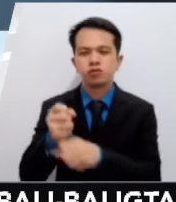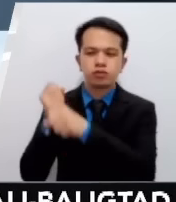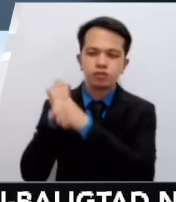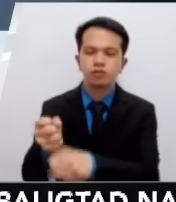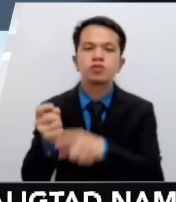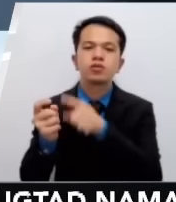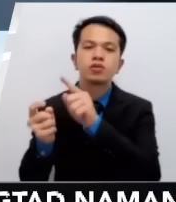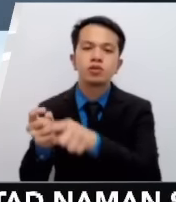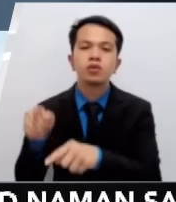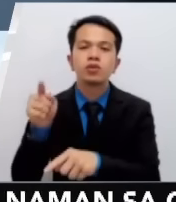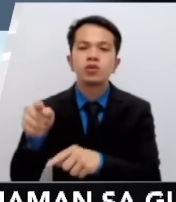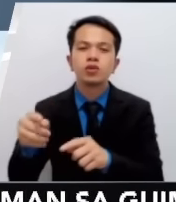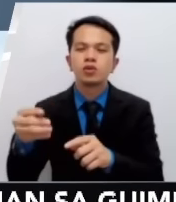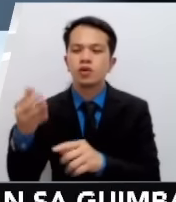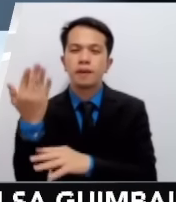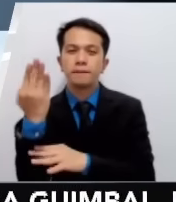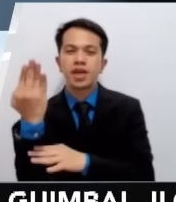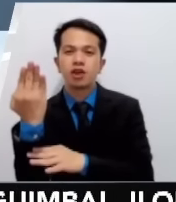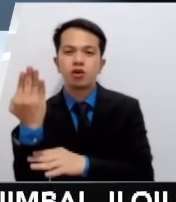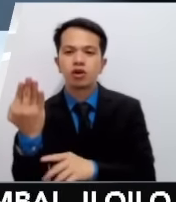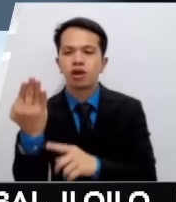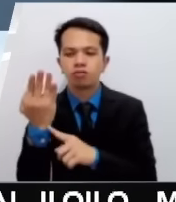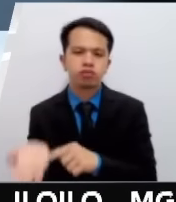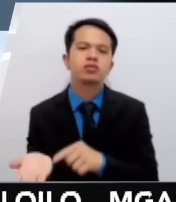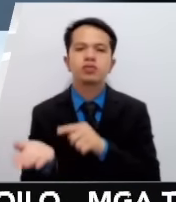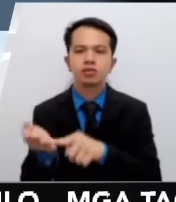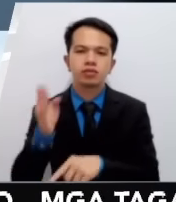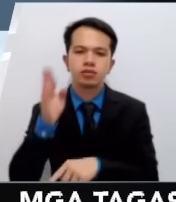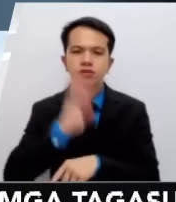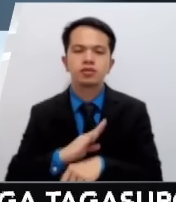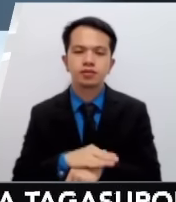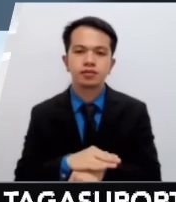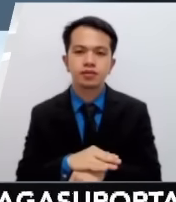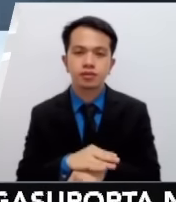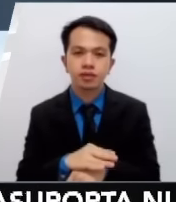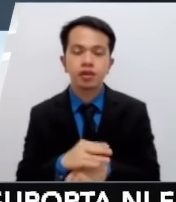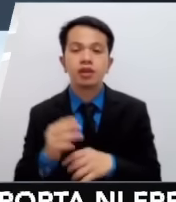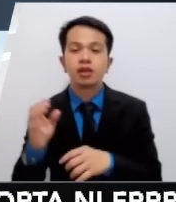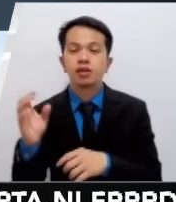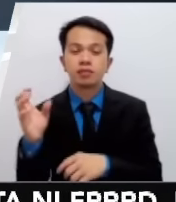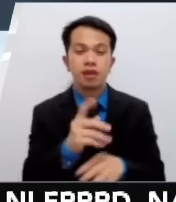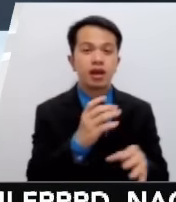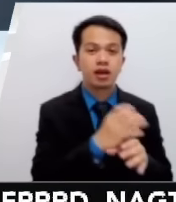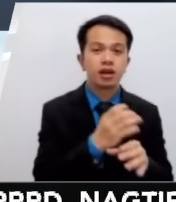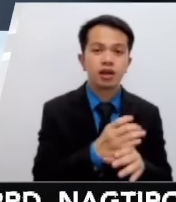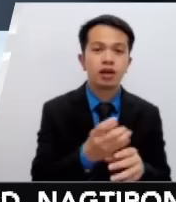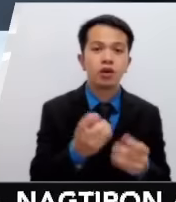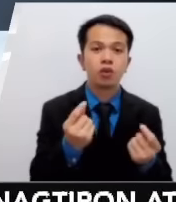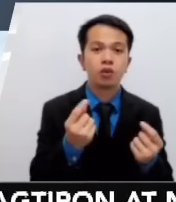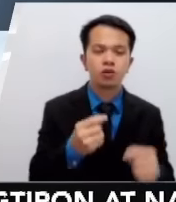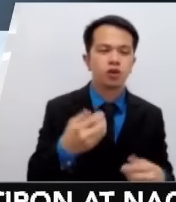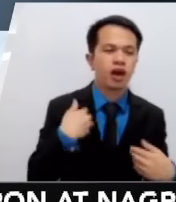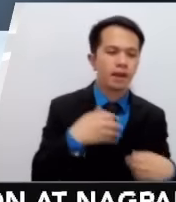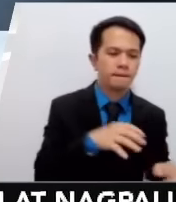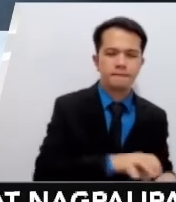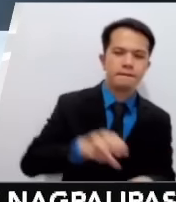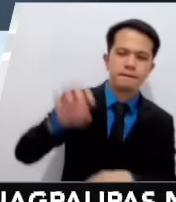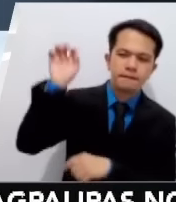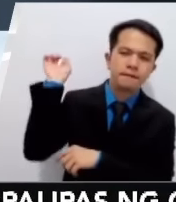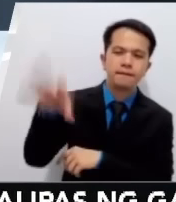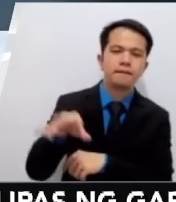closed van. Nabasag ang salamin nito. Bago bumalik sa sasakyan, ibinato pa ng lalaki ang bagay na pinanghampas niya.